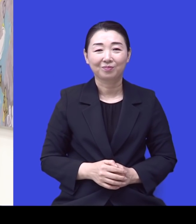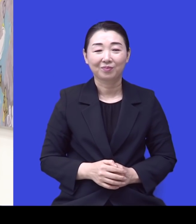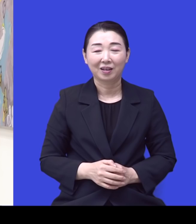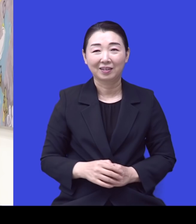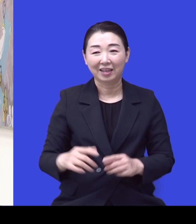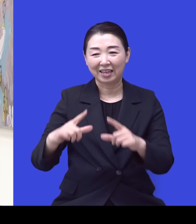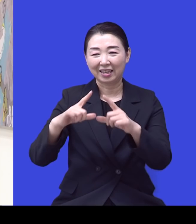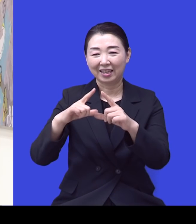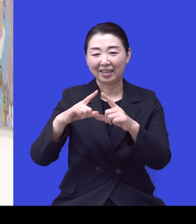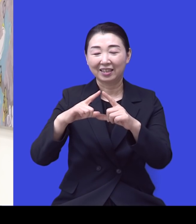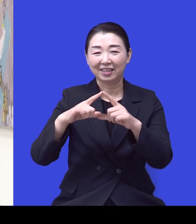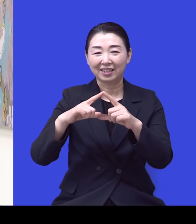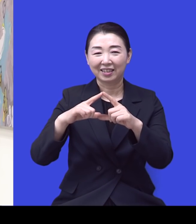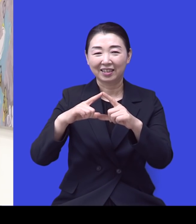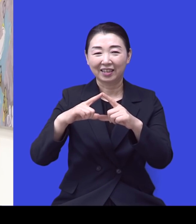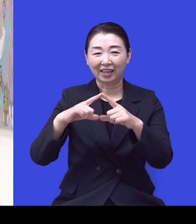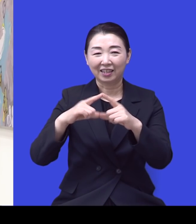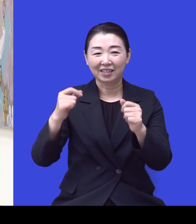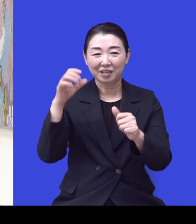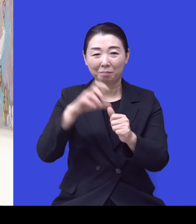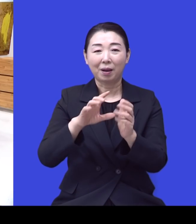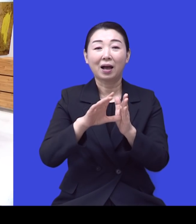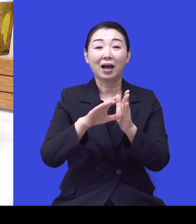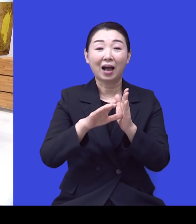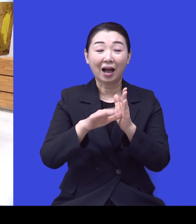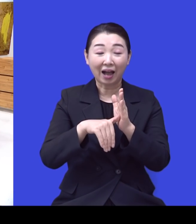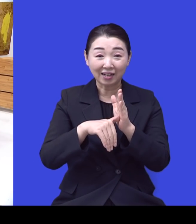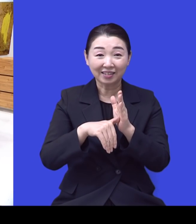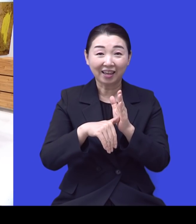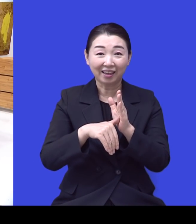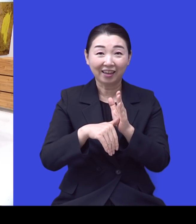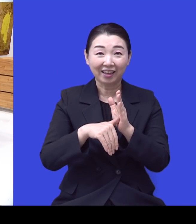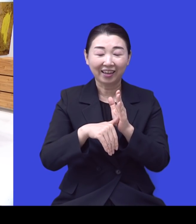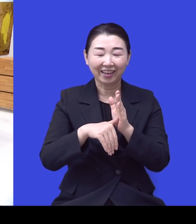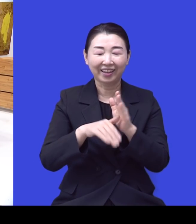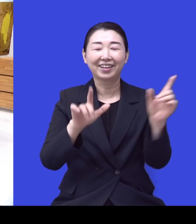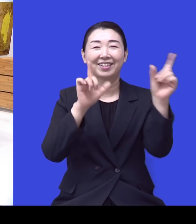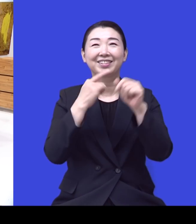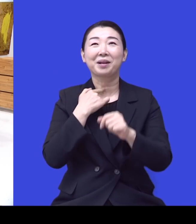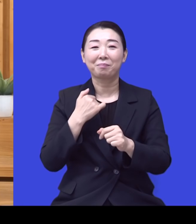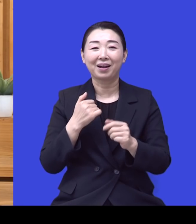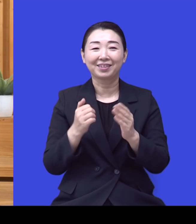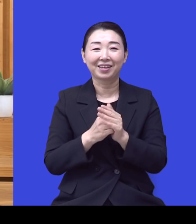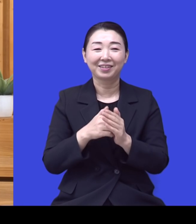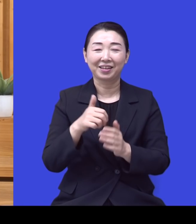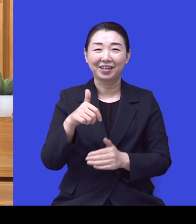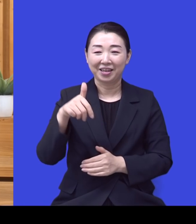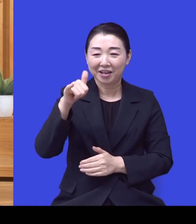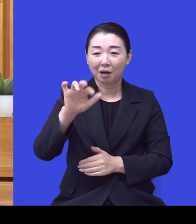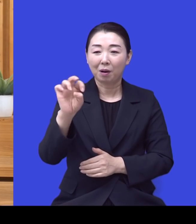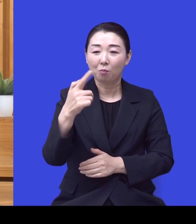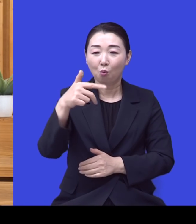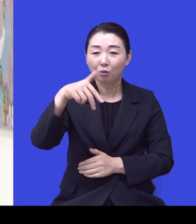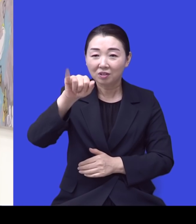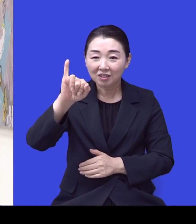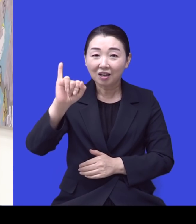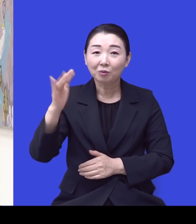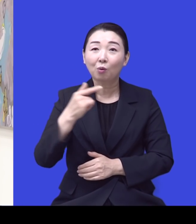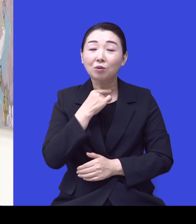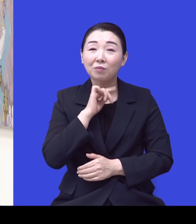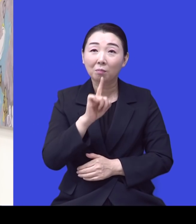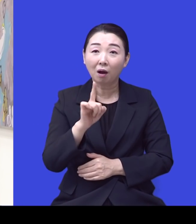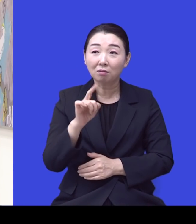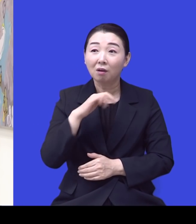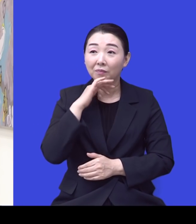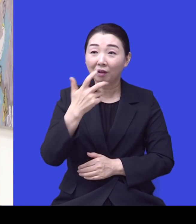일제시대에 사셨던 분이라서 그런지 목사님 가방 모찌가 되고 싶다고 가방 들고 다니시는 분이 아니 8승 7승 그 당시